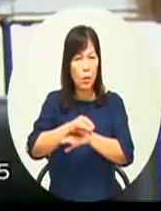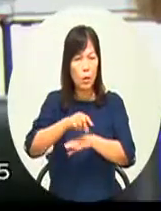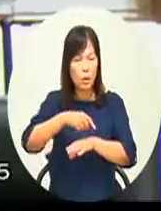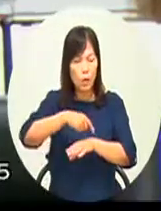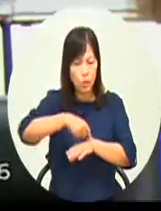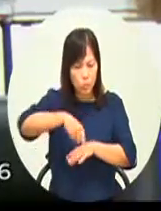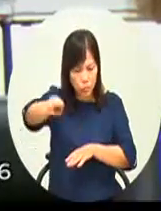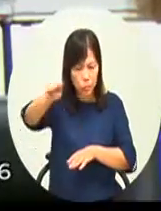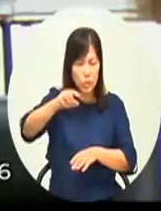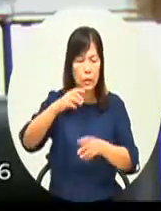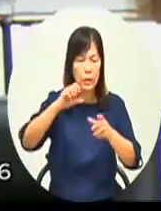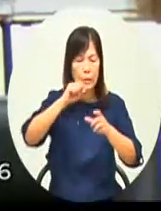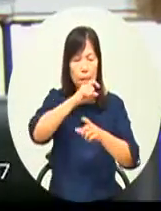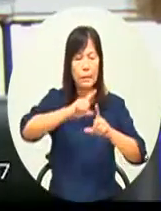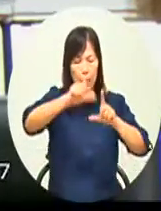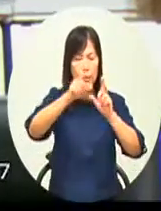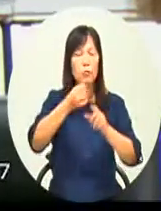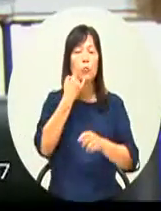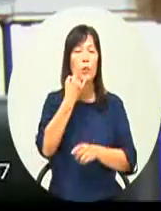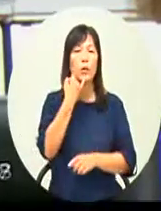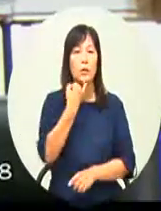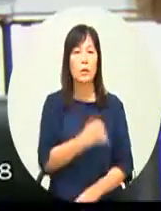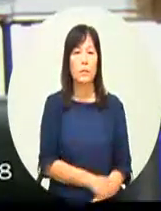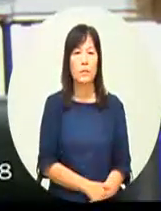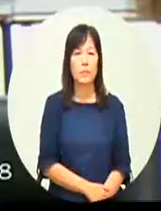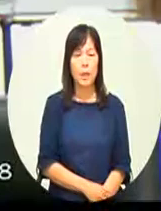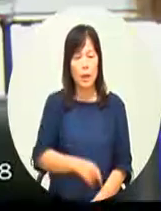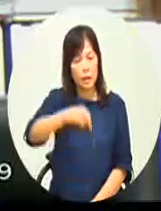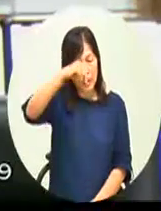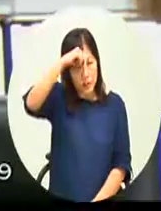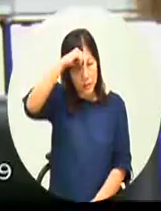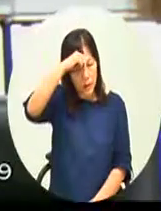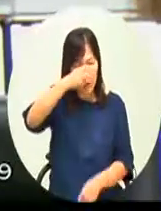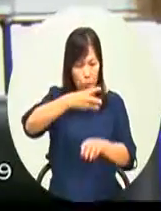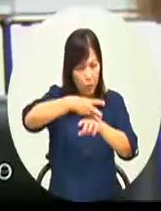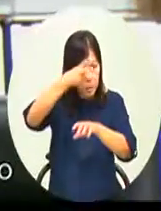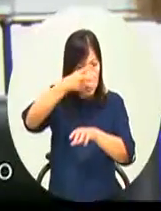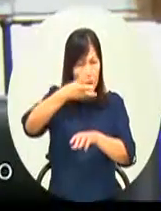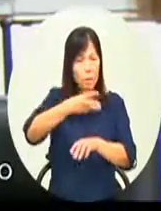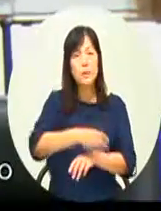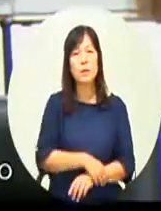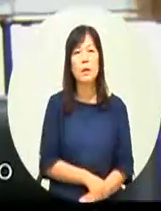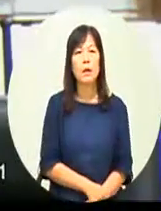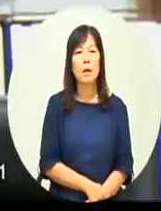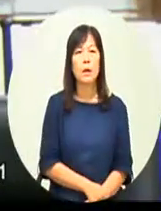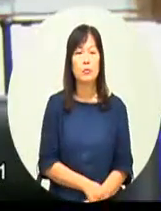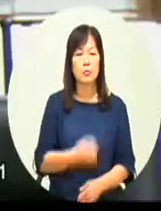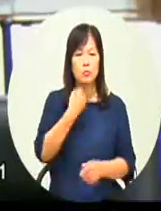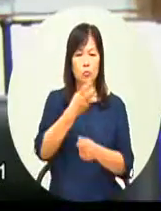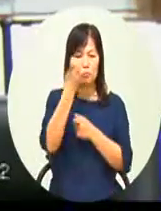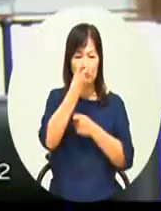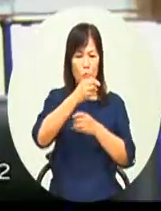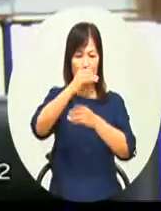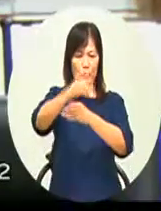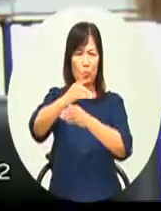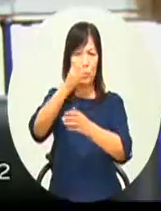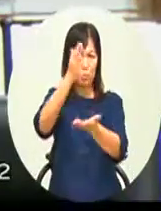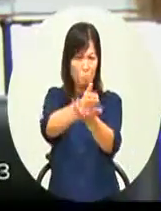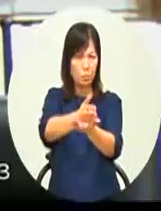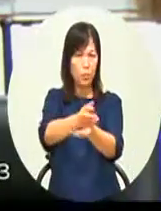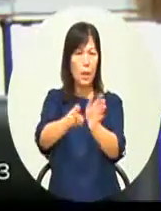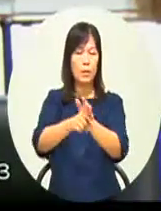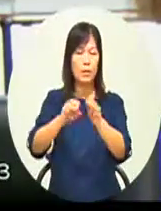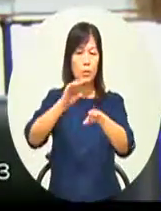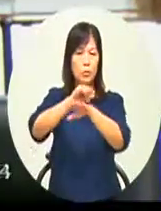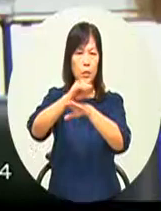横通到台东。那么下午的三点就要管制，不让小型的